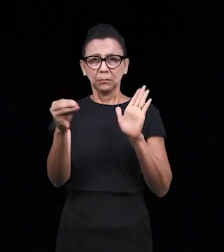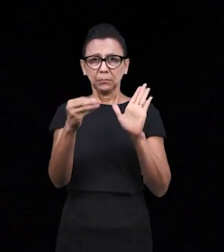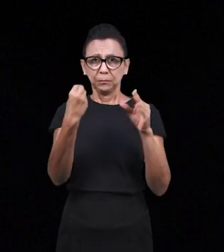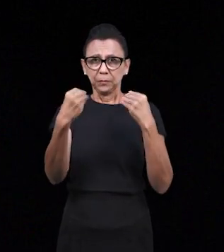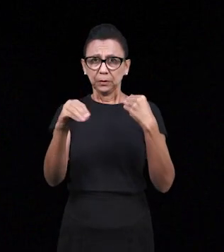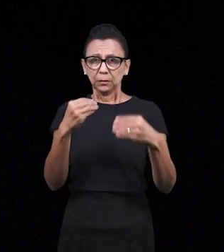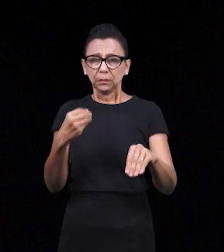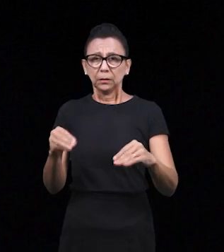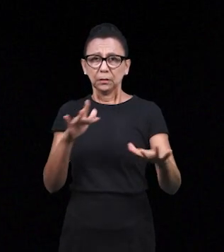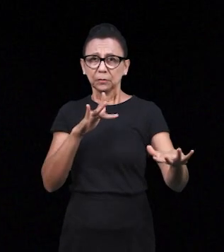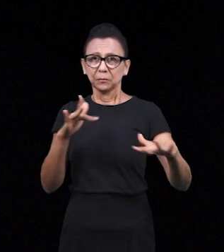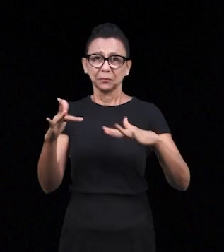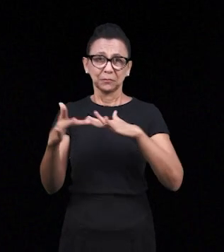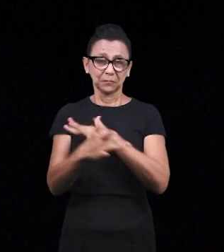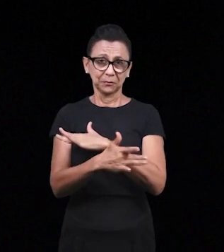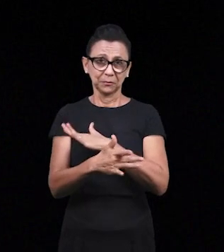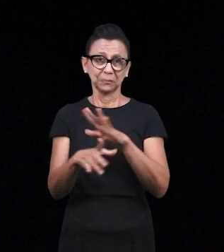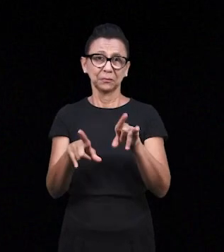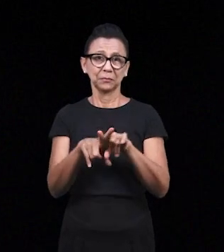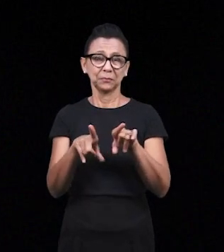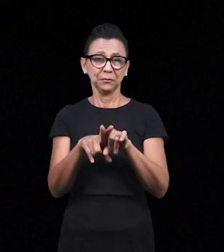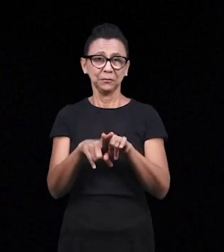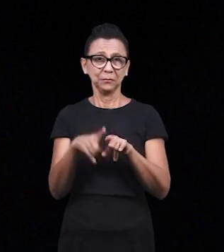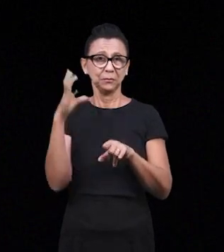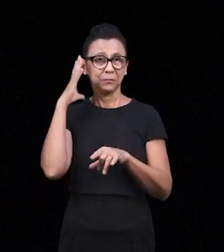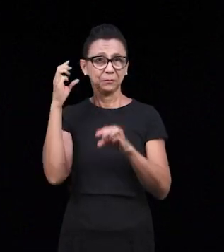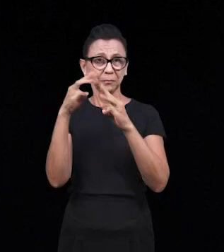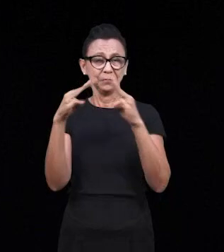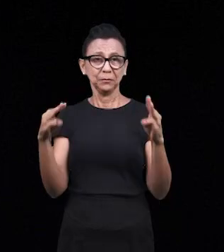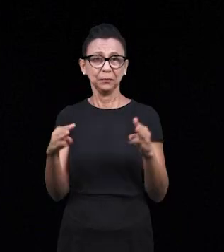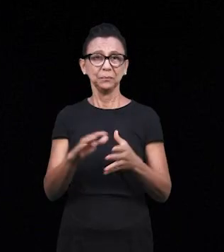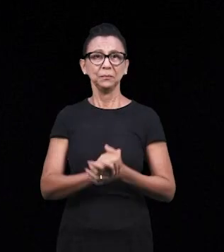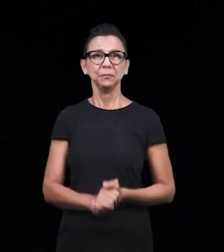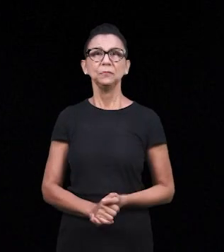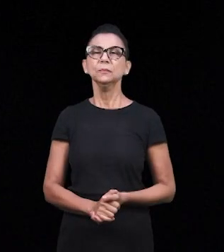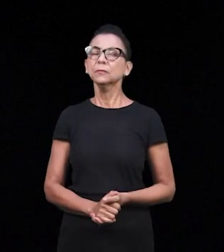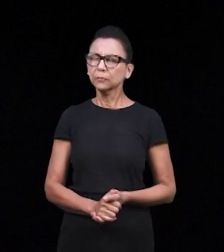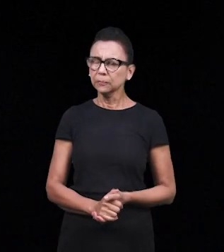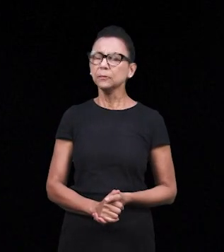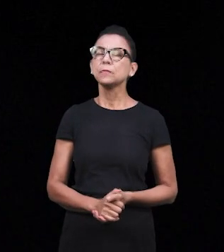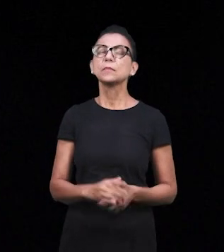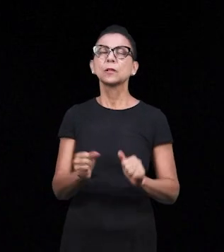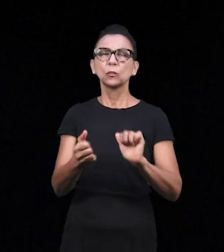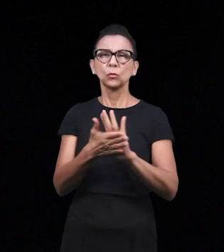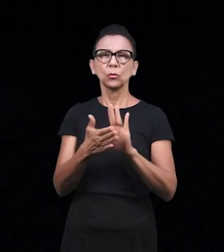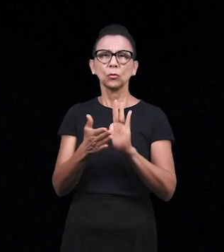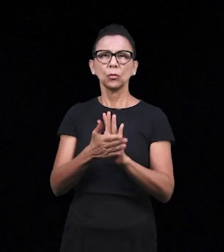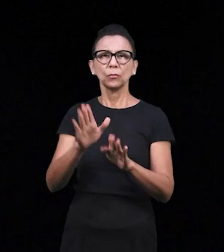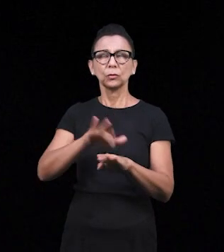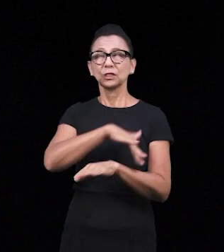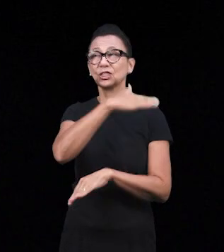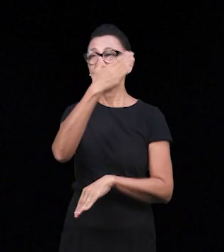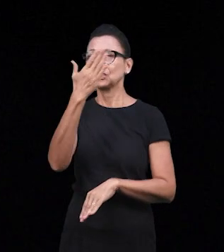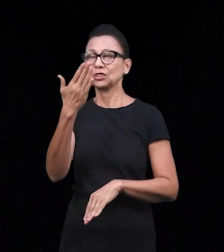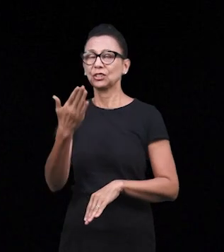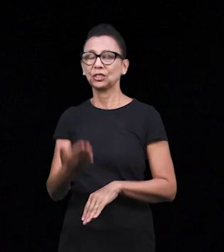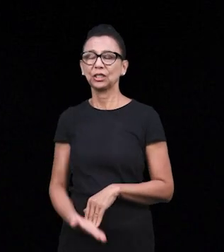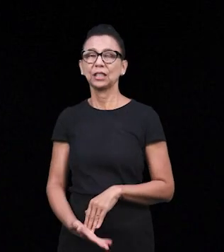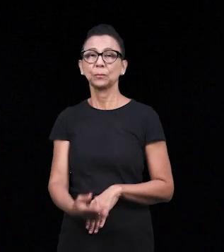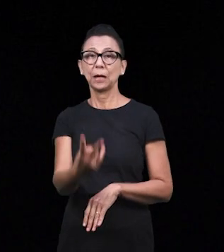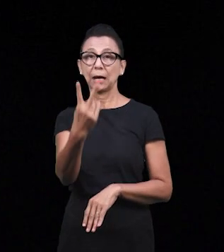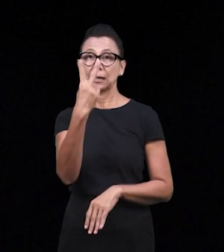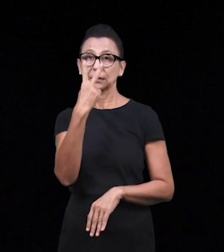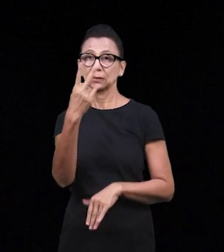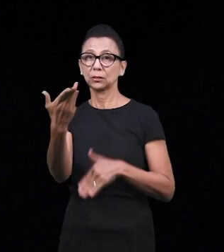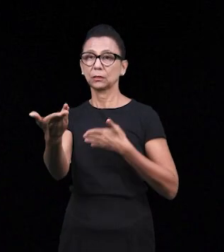lundis dans nos réseaux sociaux. Dans l'application de la Radio Manaïm, vous pouvez encore entendre des louanges 24 heures par jour et